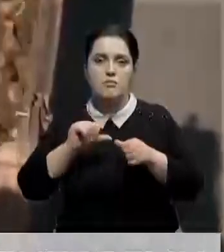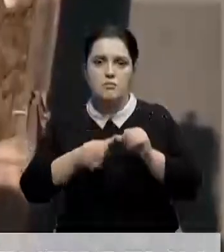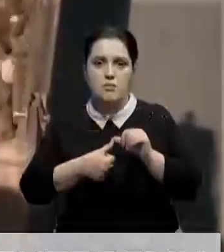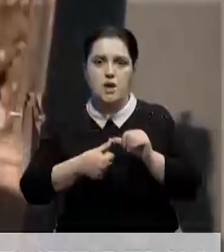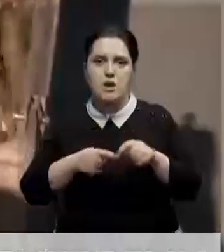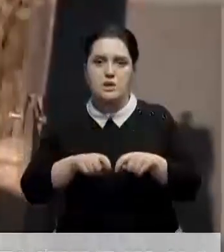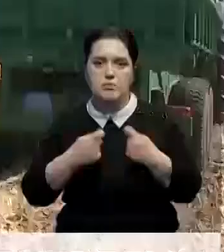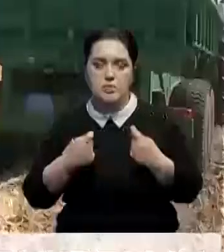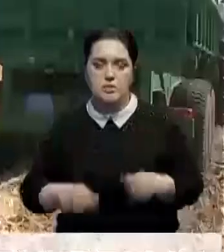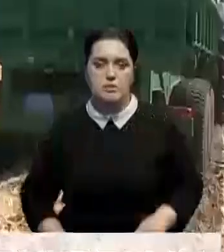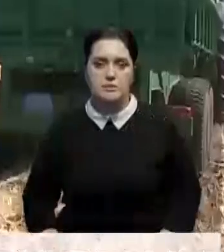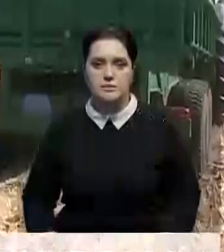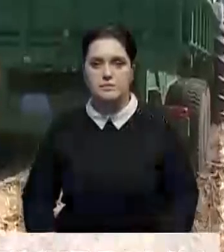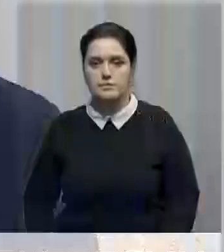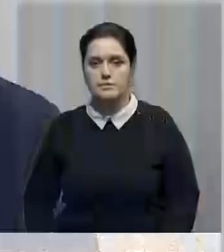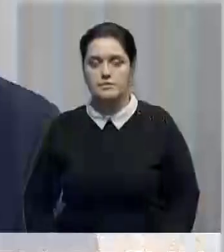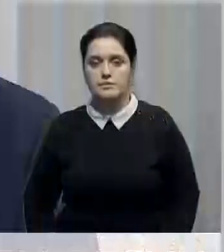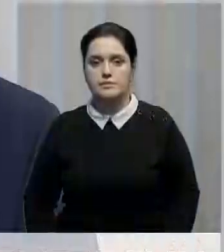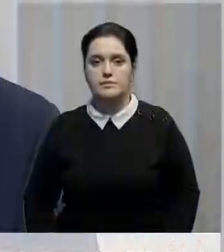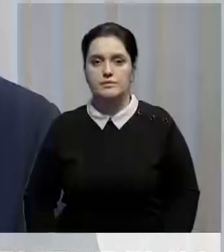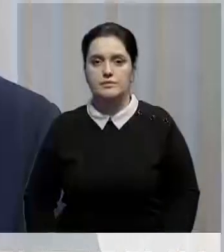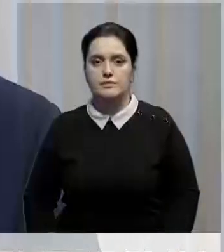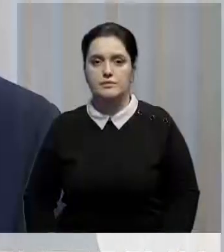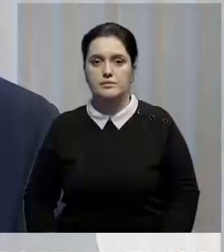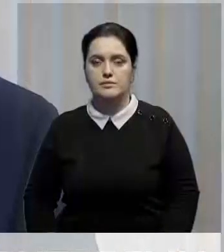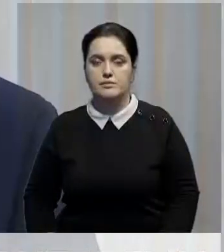постоянные сбои, утверждают сельчане.